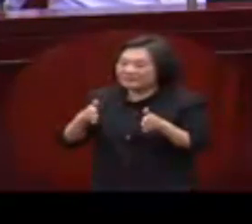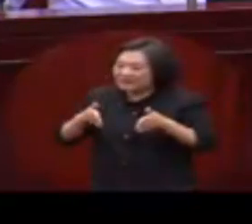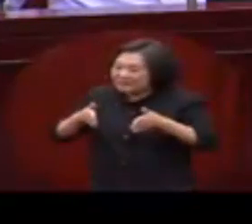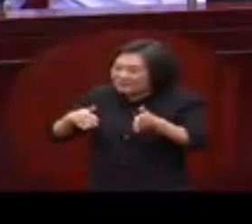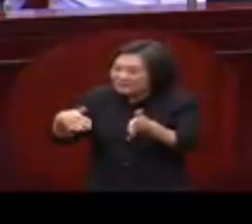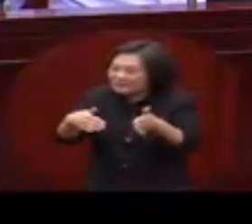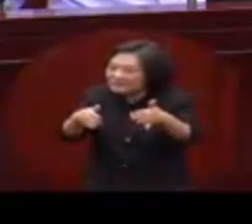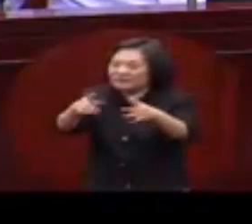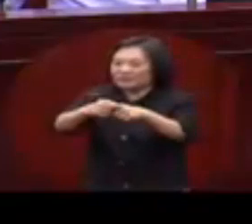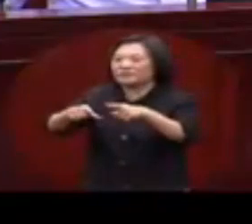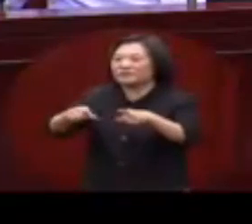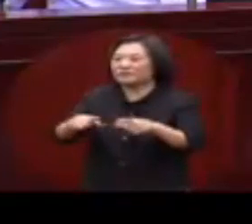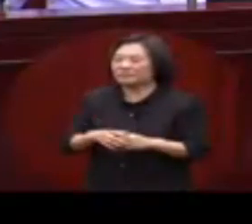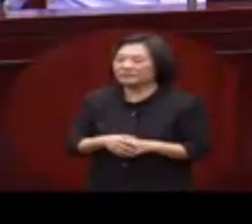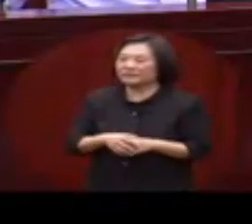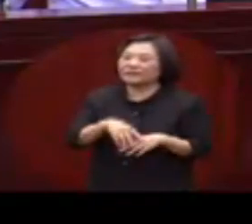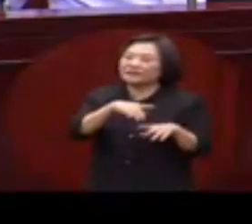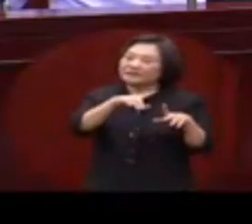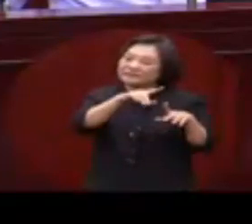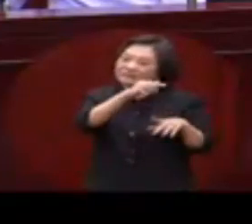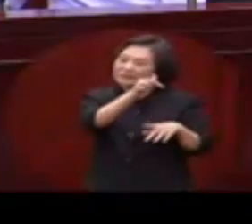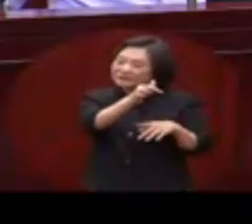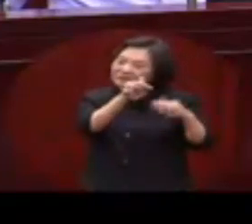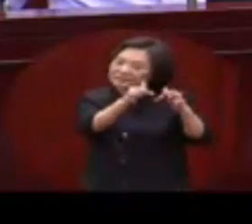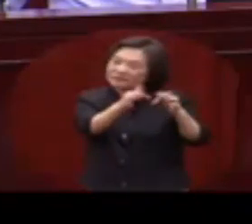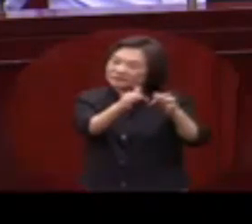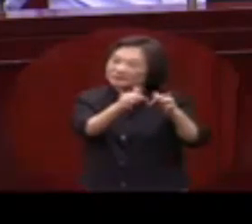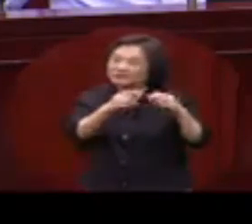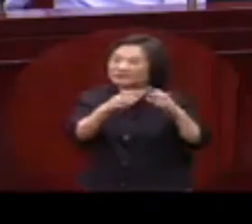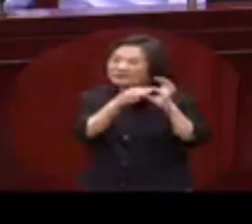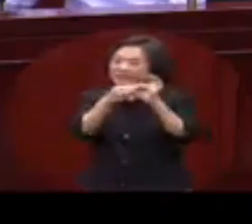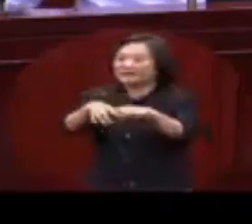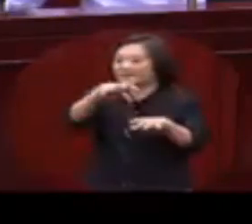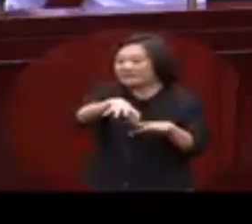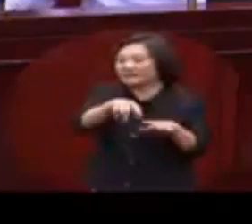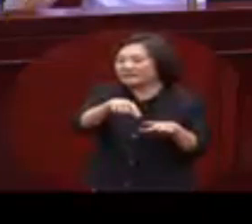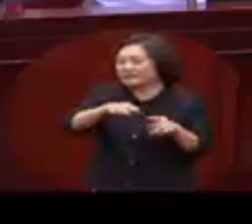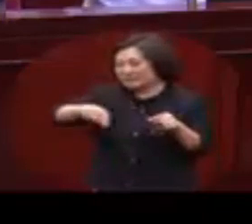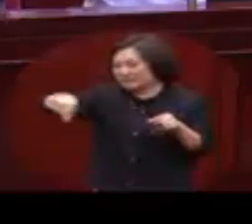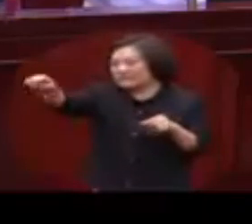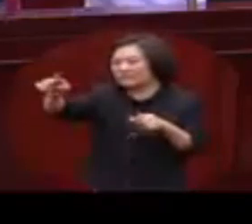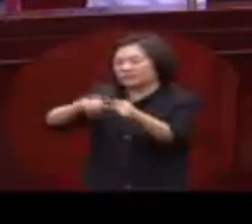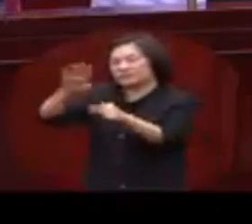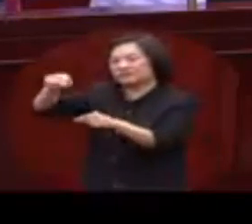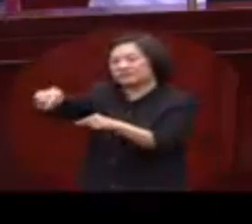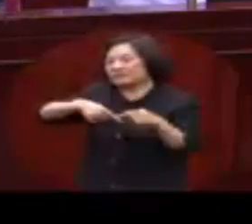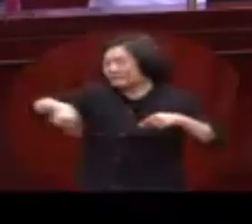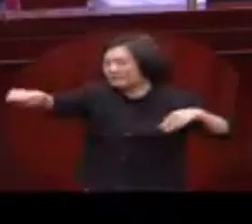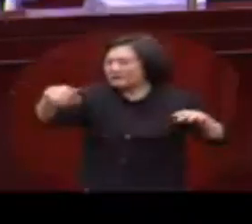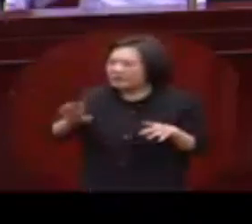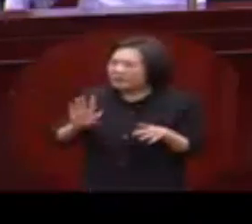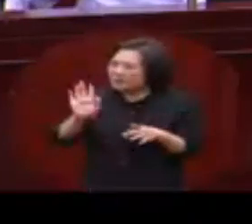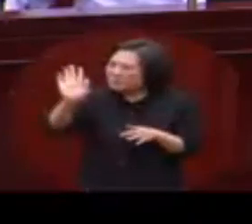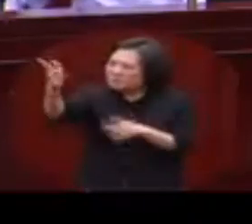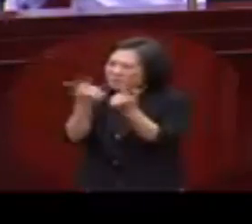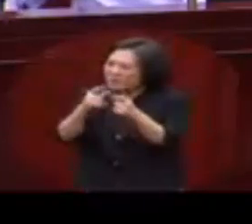年的9月哈，从这个双连站到中山站这一段会完工。完工以后，我们思考看看哦，到底要不要再往北往南延